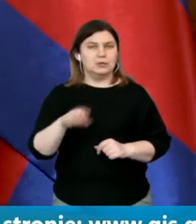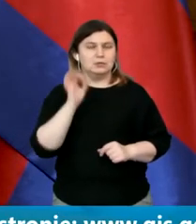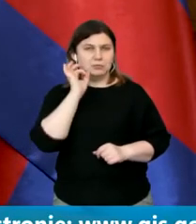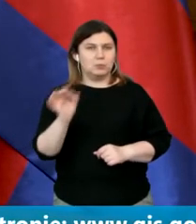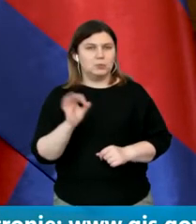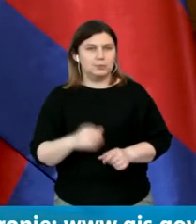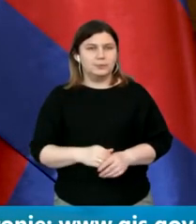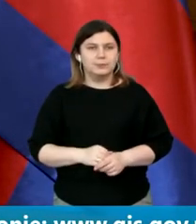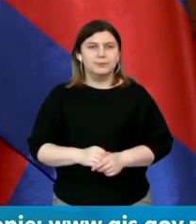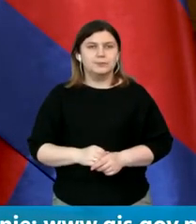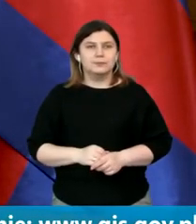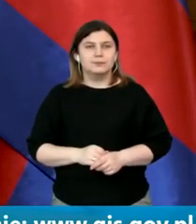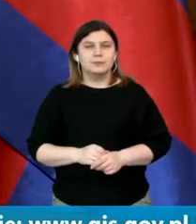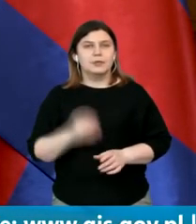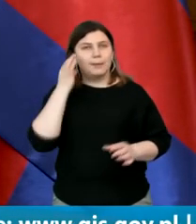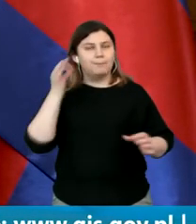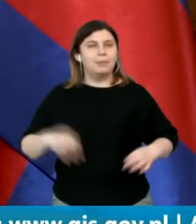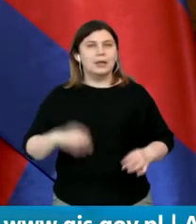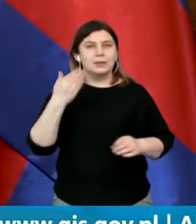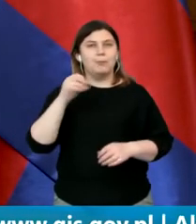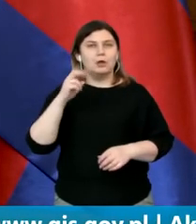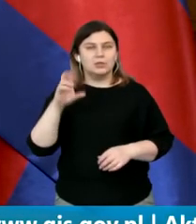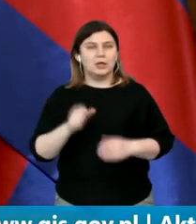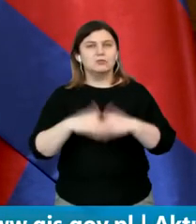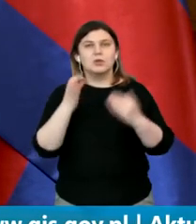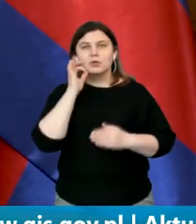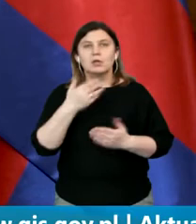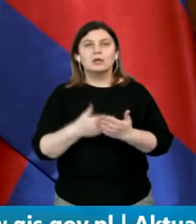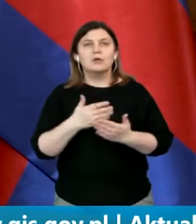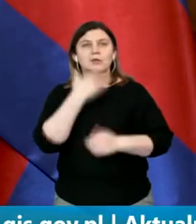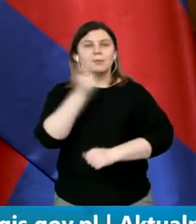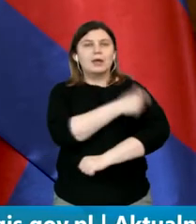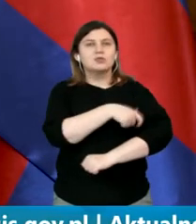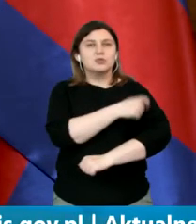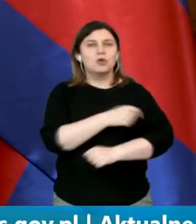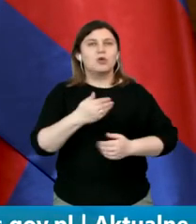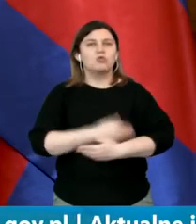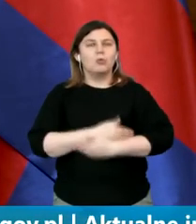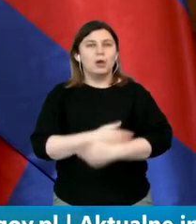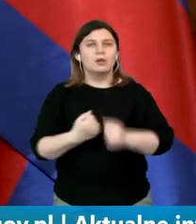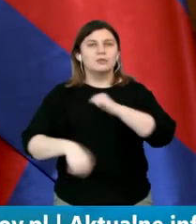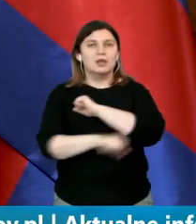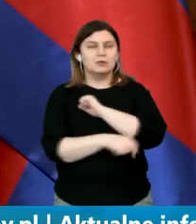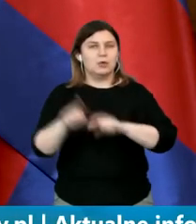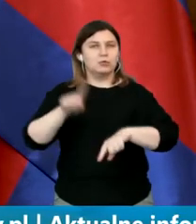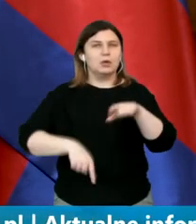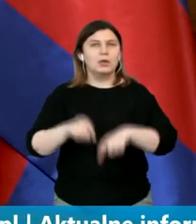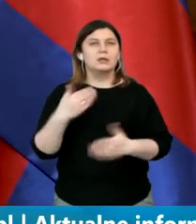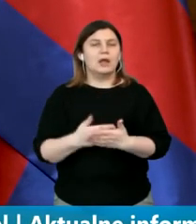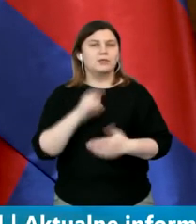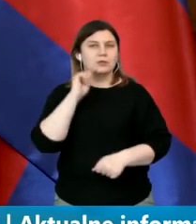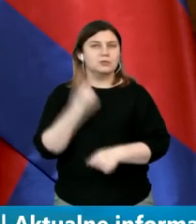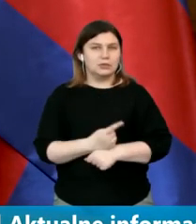kierunku. Pani Monika, dzień dobry. Dlaczego nie ma dyżurów w żłobkach zastępczych ani macierzystych? Dlaczego została podjęta taka